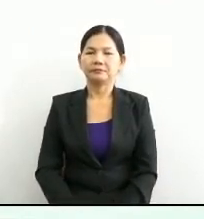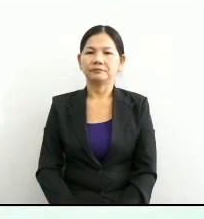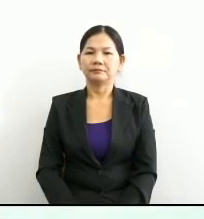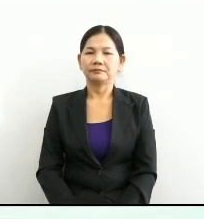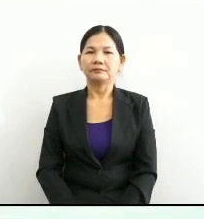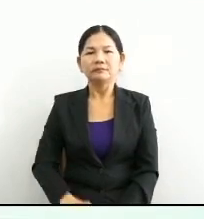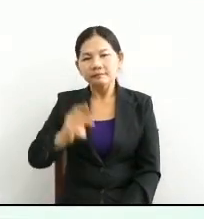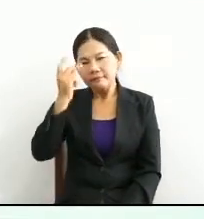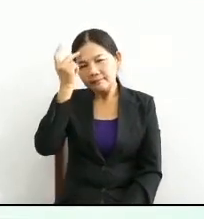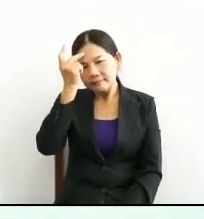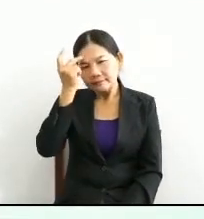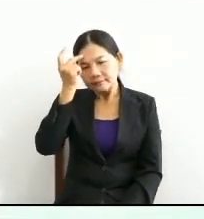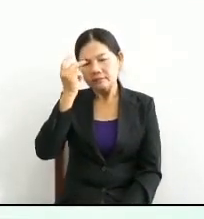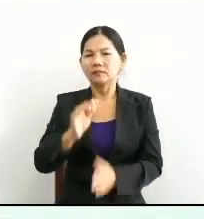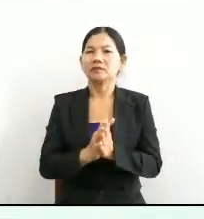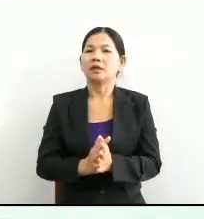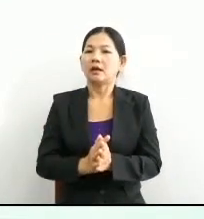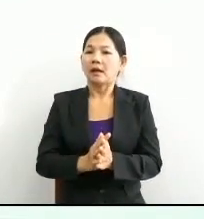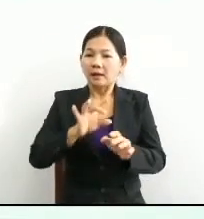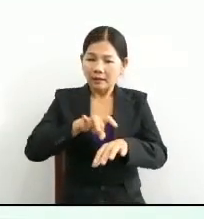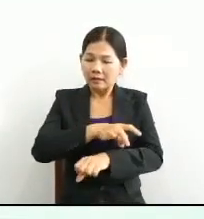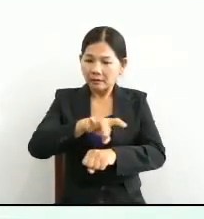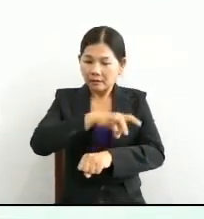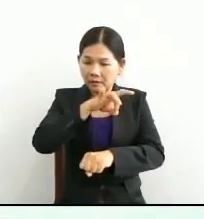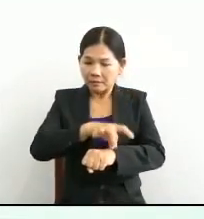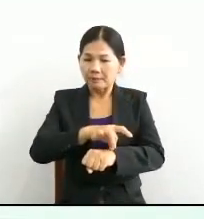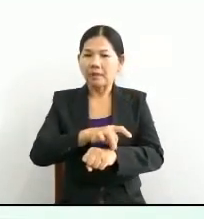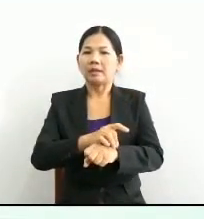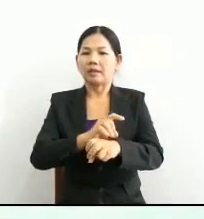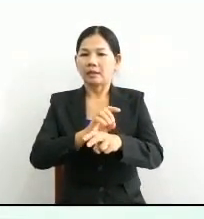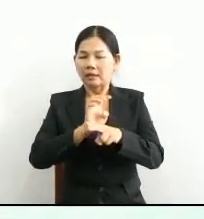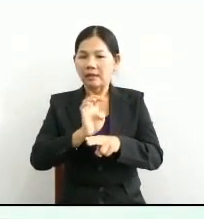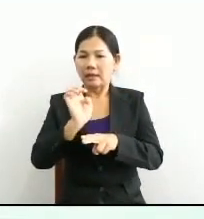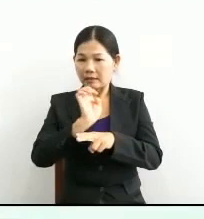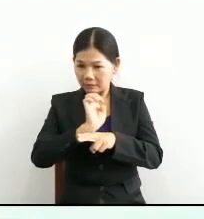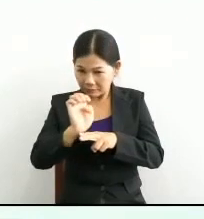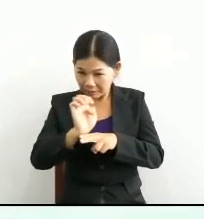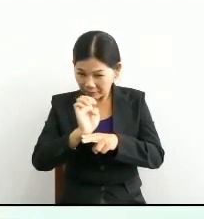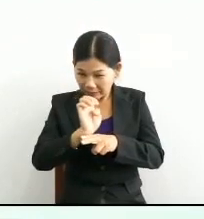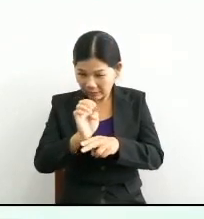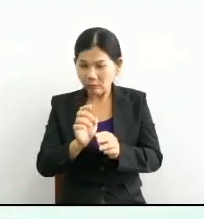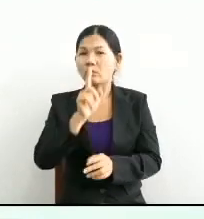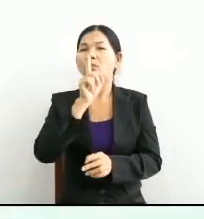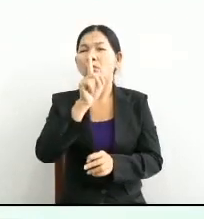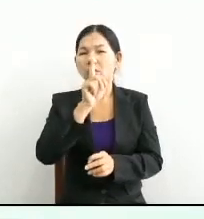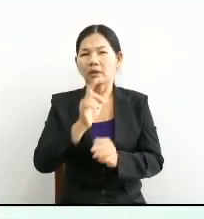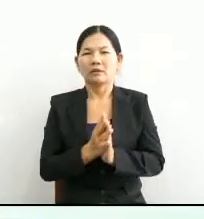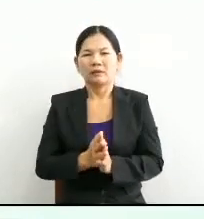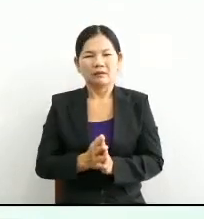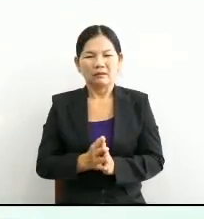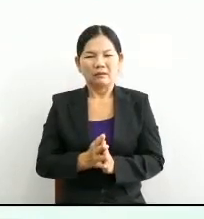chà chẳng con cất mơ ạ bê đặt con ăn chơi thua chùm nào đây môi của bà ai nè khu ấy con cất ập chè nhê con cất cây nhiên đắng thơm mạch